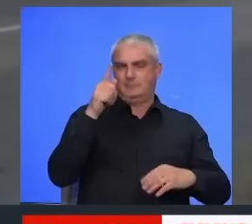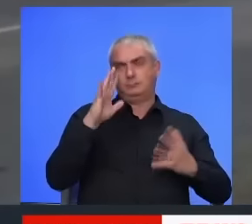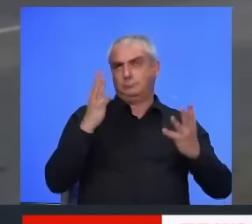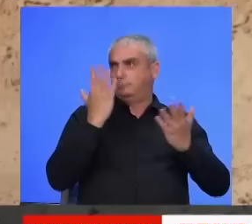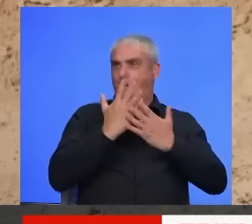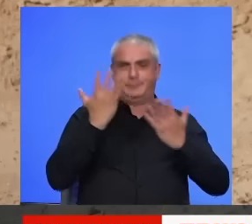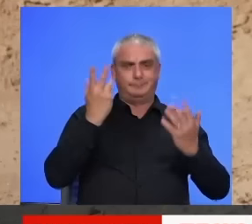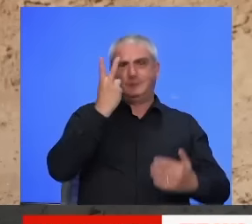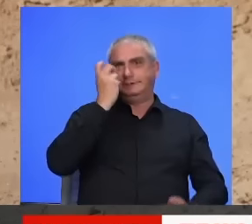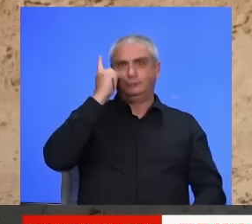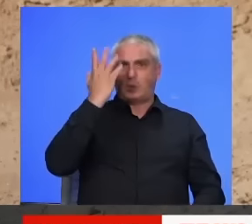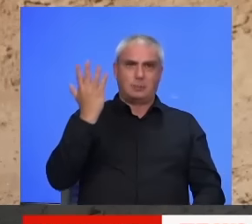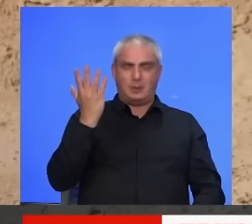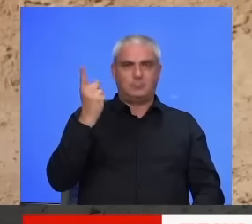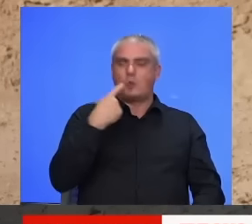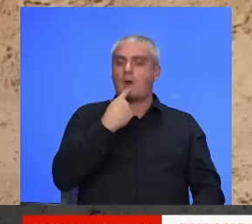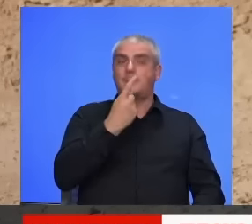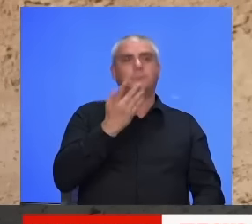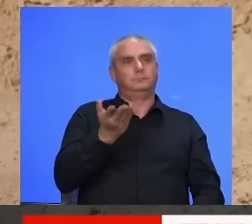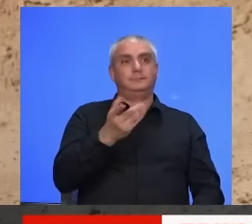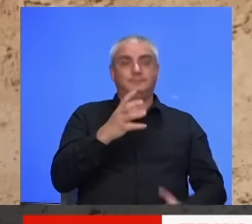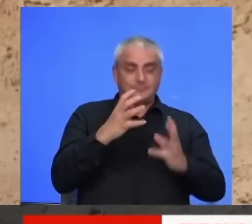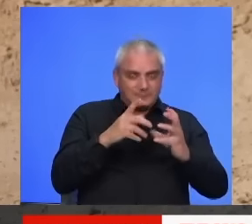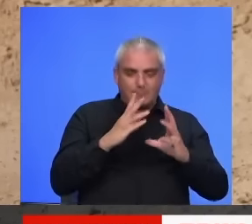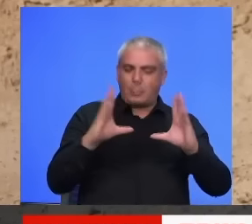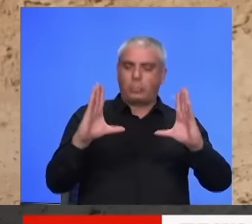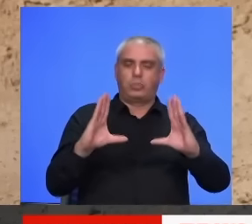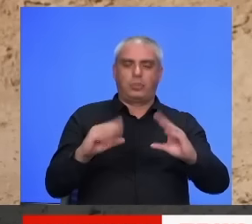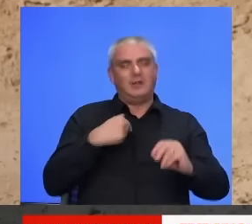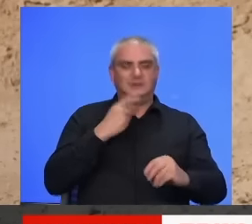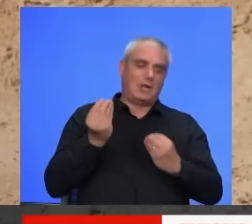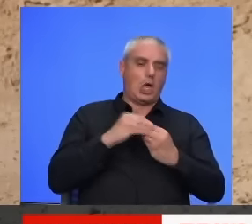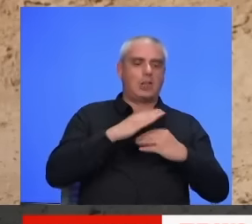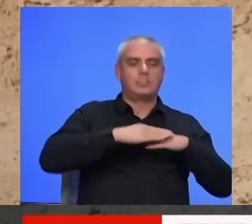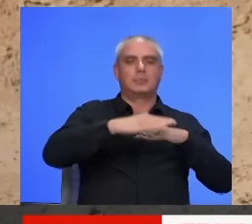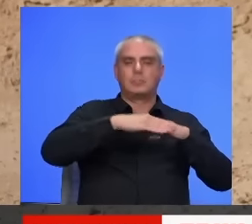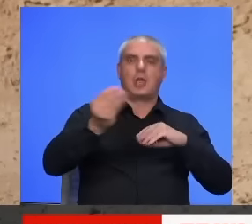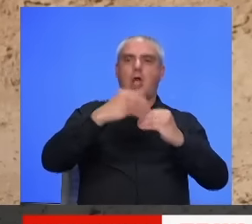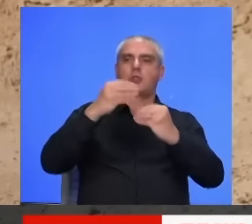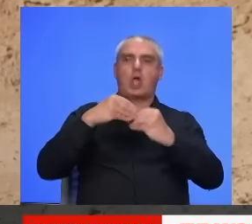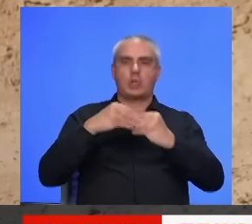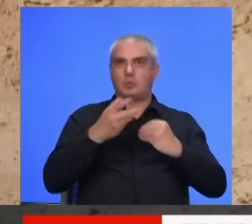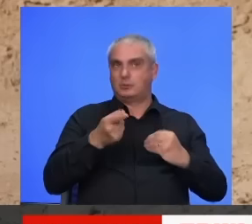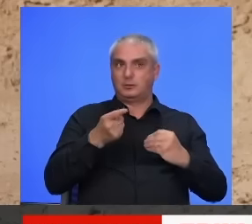כמה 20 שנה, אומרת שהנה, הסלעים נגמרים, אני חייבת עוד שדות ועוד שדות ועוד שדות,